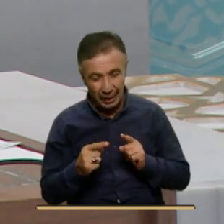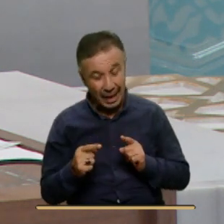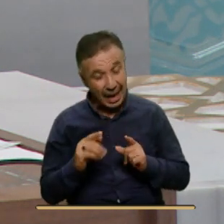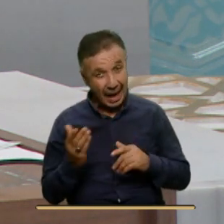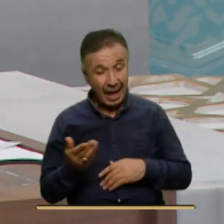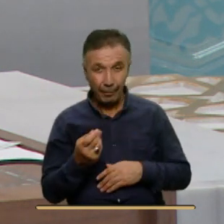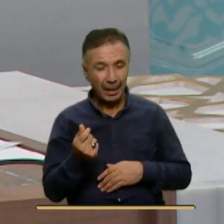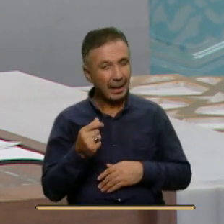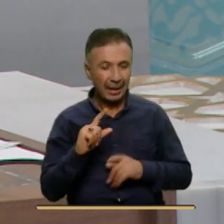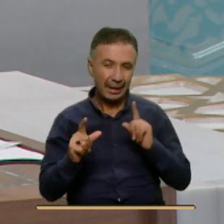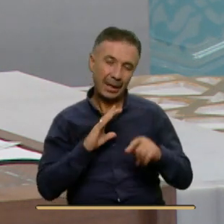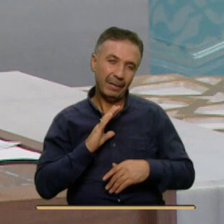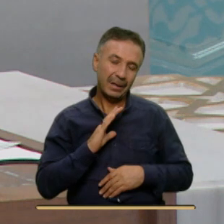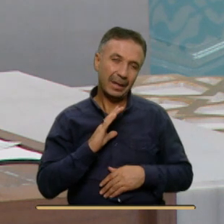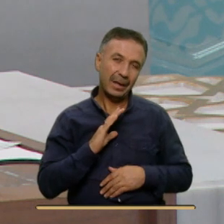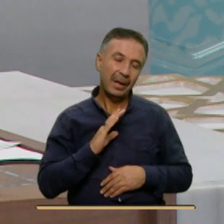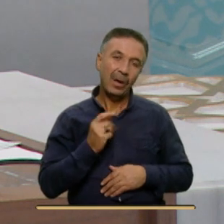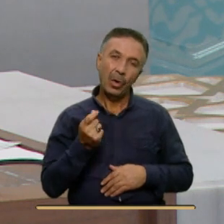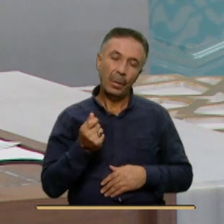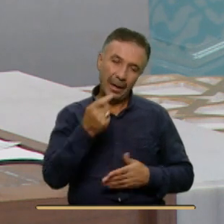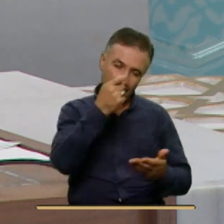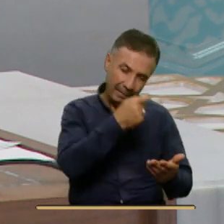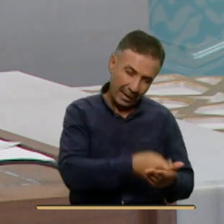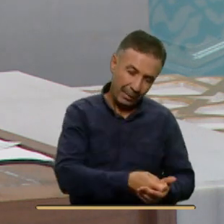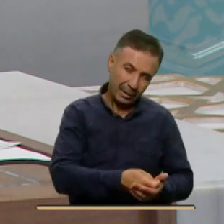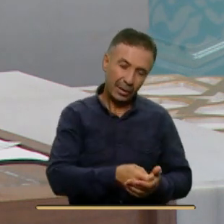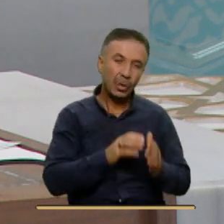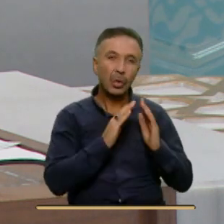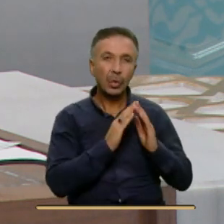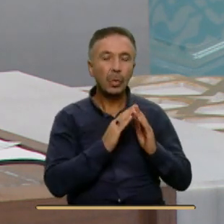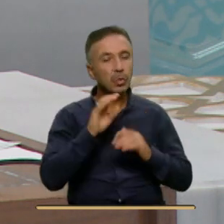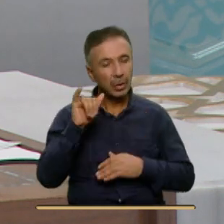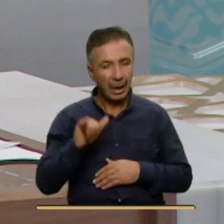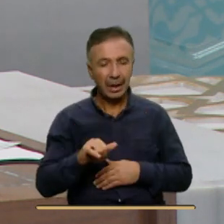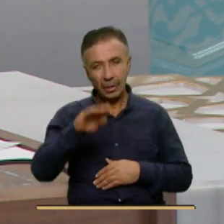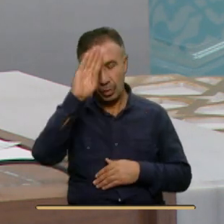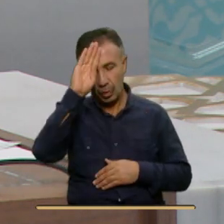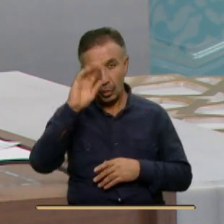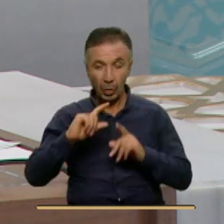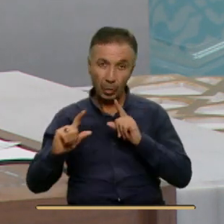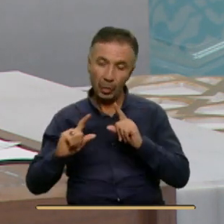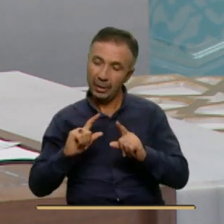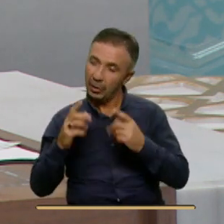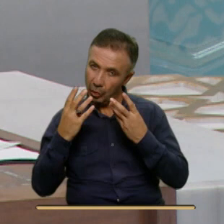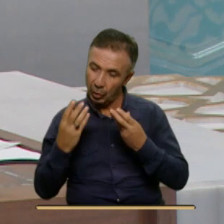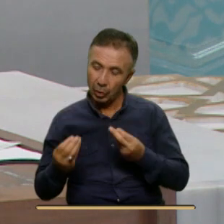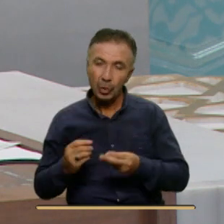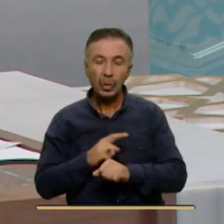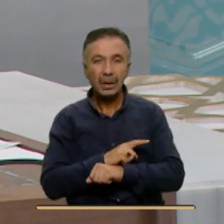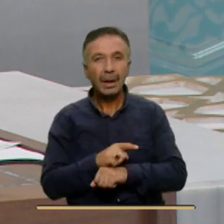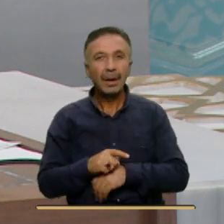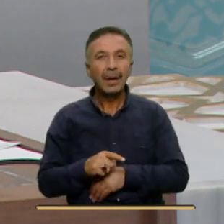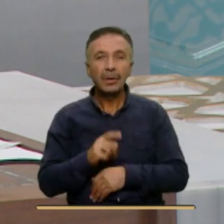varsa onu gidermektir komşuluk hukuku. Muhtaciyet olduğunda